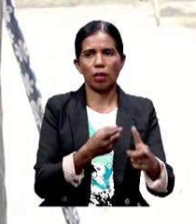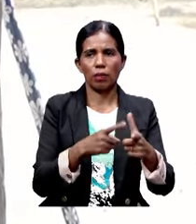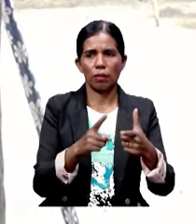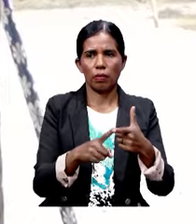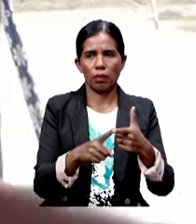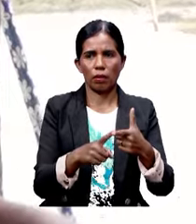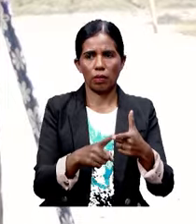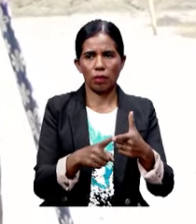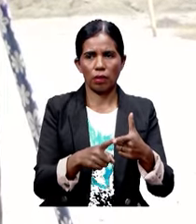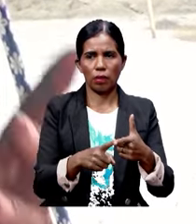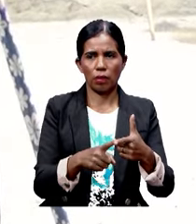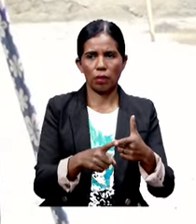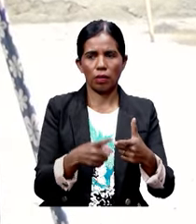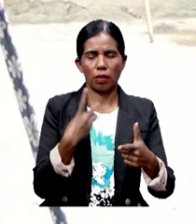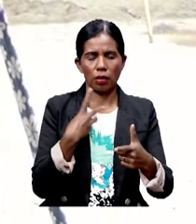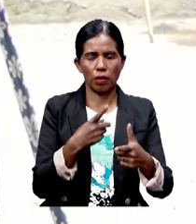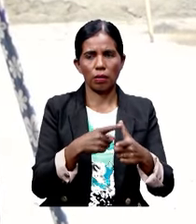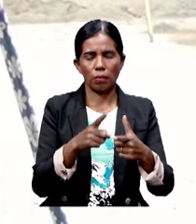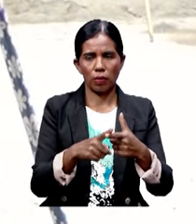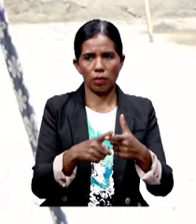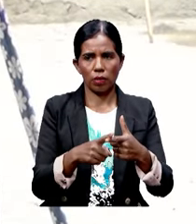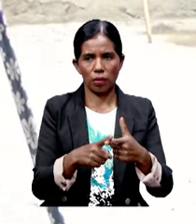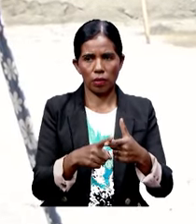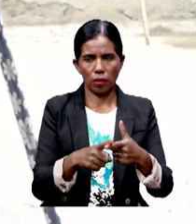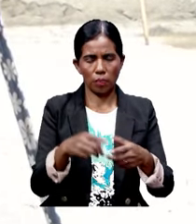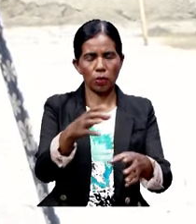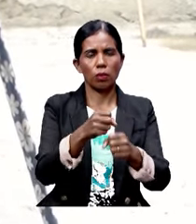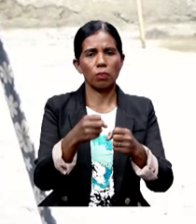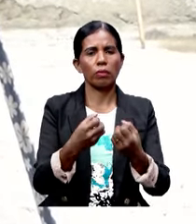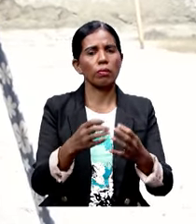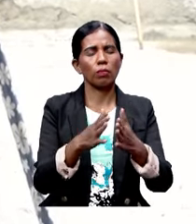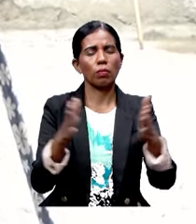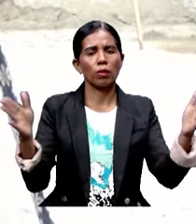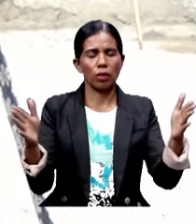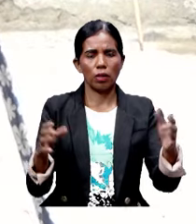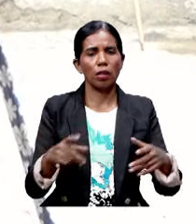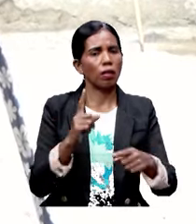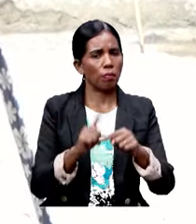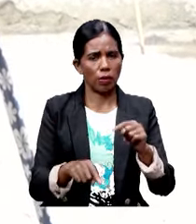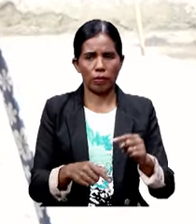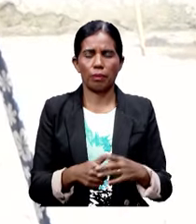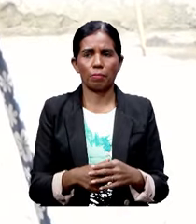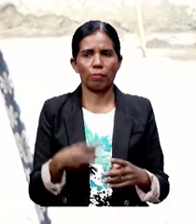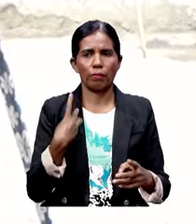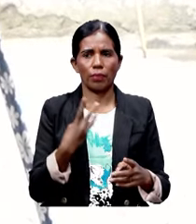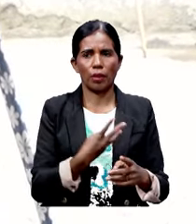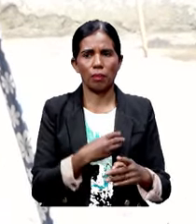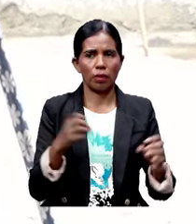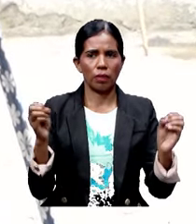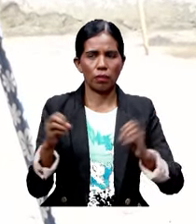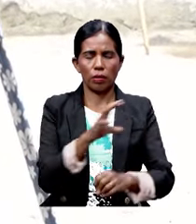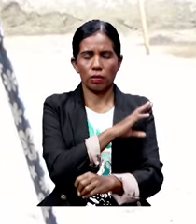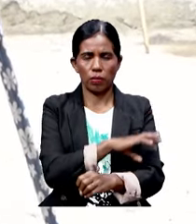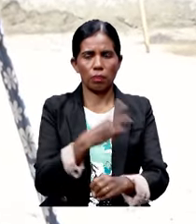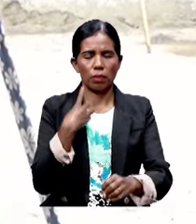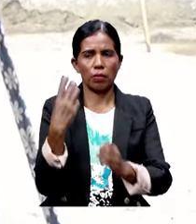boa alto mal saca pagar em sou depois mas se de hard hard boa sou por bom dia nem nem leve le nem a mim leve mas seguro seguro boa a